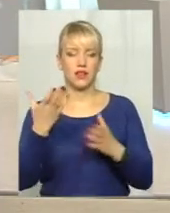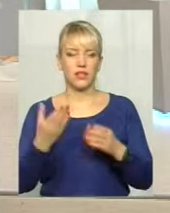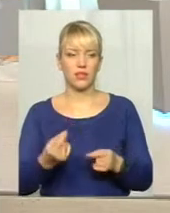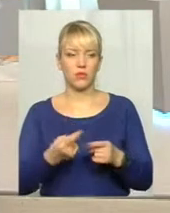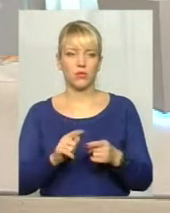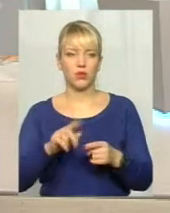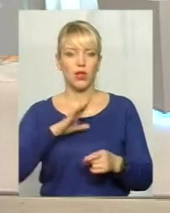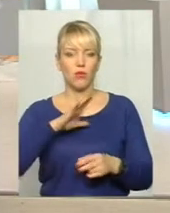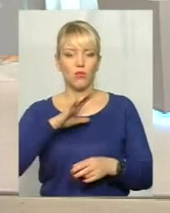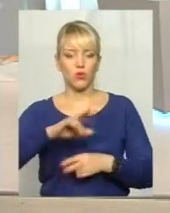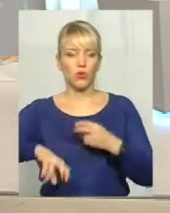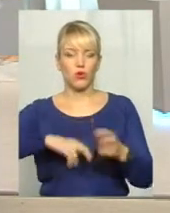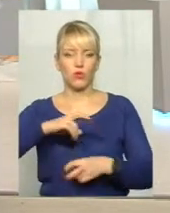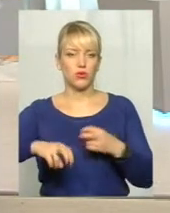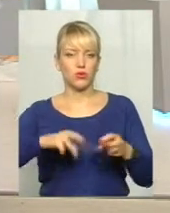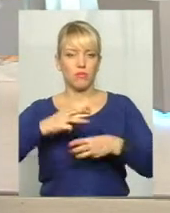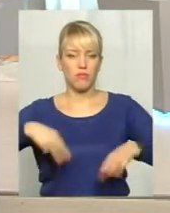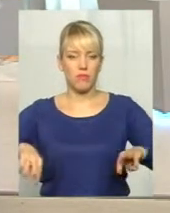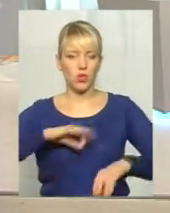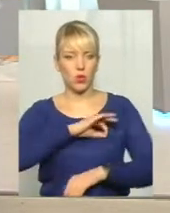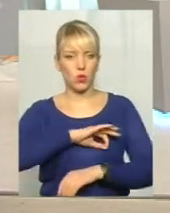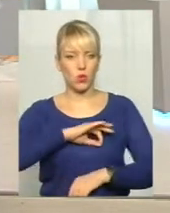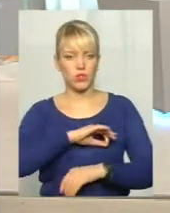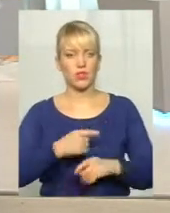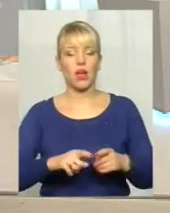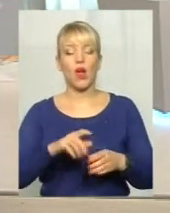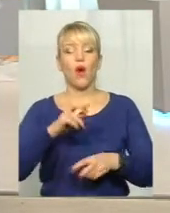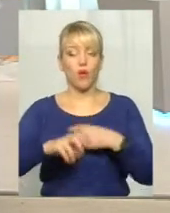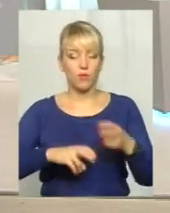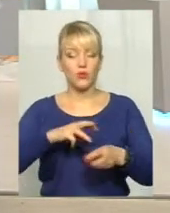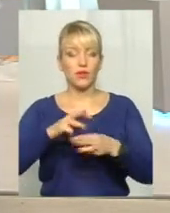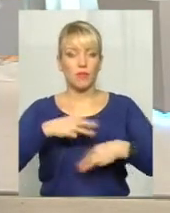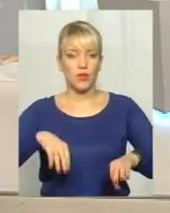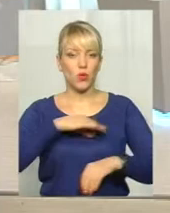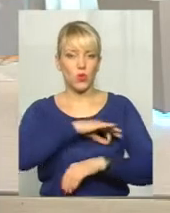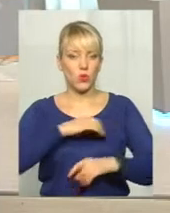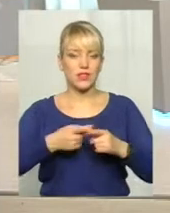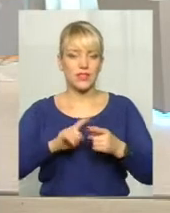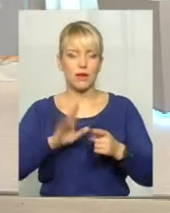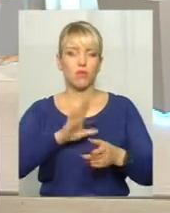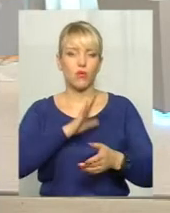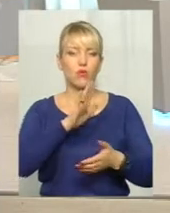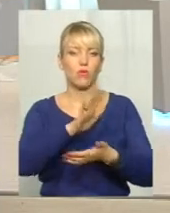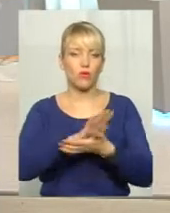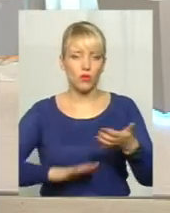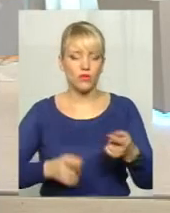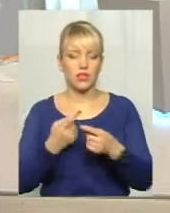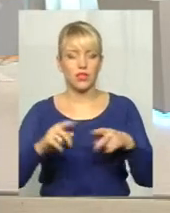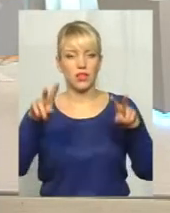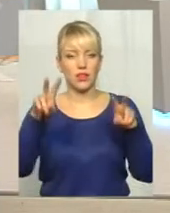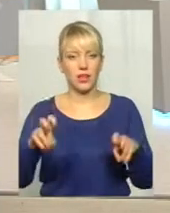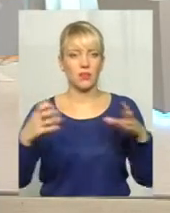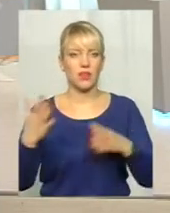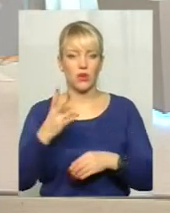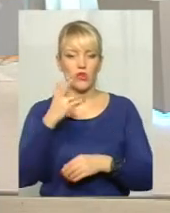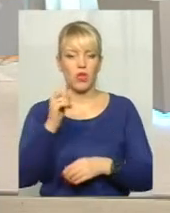Мін'юсті, так? Ну, обшуки в Мін'юсті – це було продовженням тієї теми, за яку, в принципі, НАБУ і